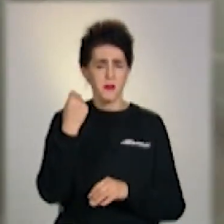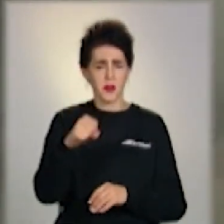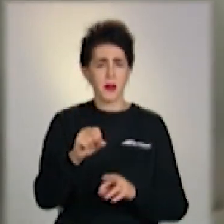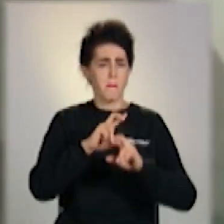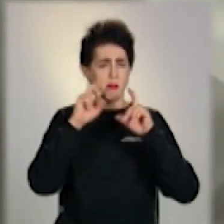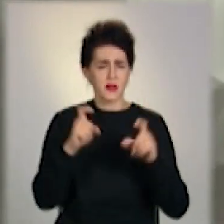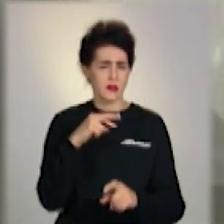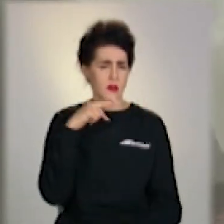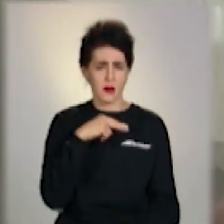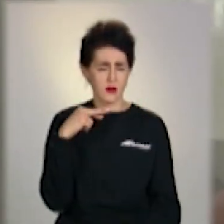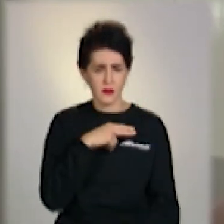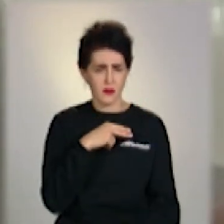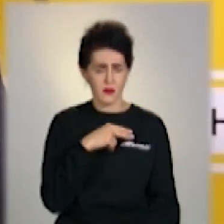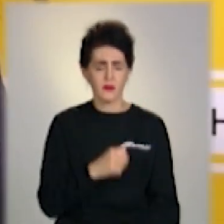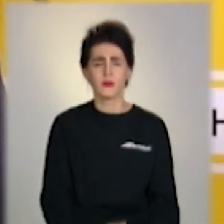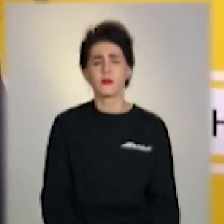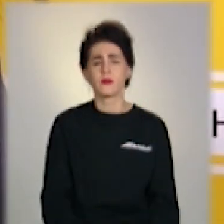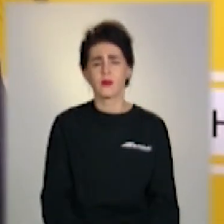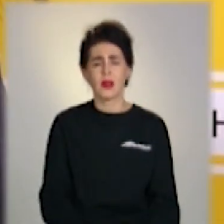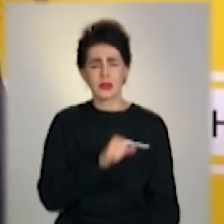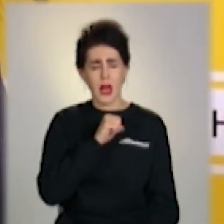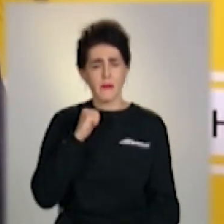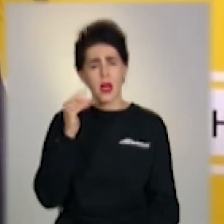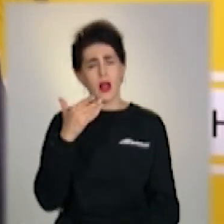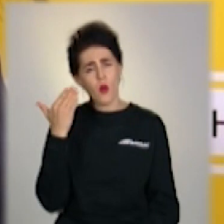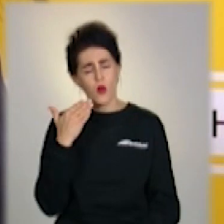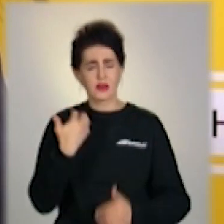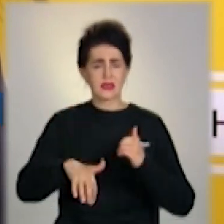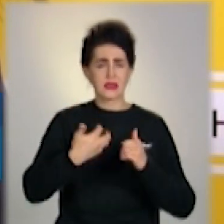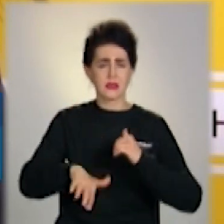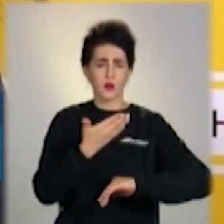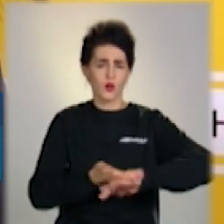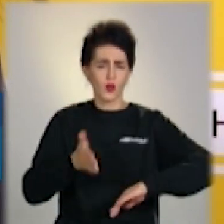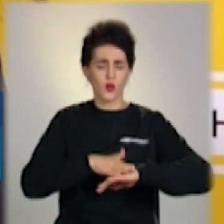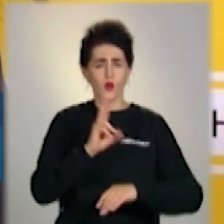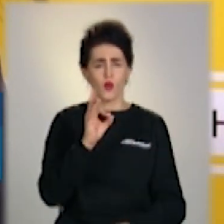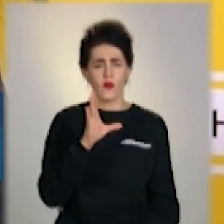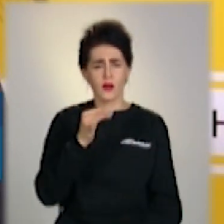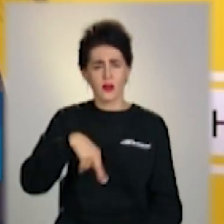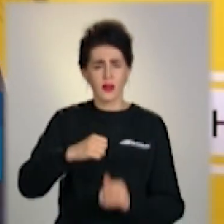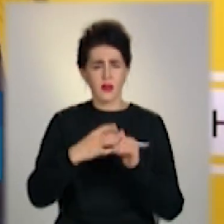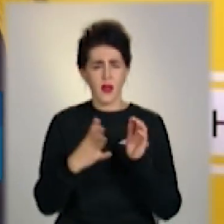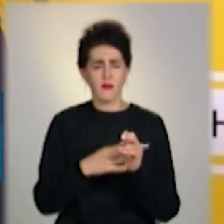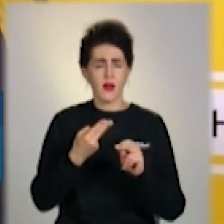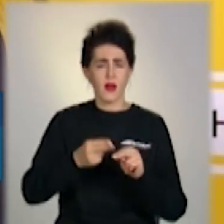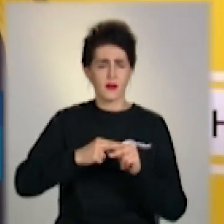без медикаментів. Легкий перебіг COVID-19 або середньотяжкий перебіг COVID-19 на амбулаторному